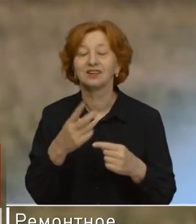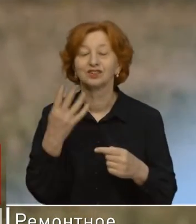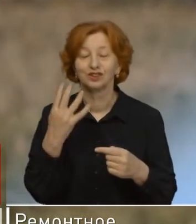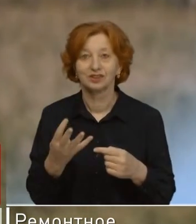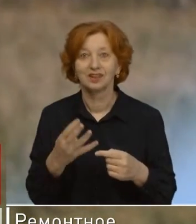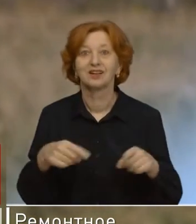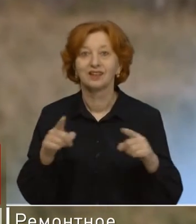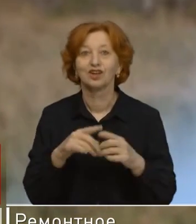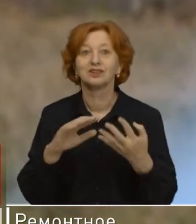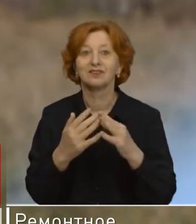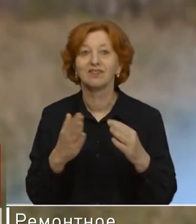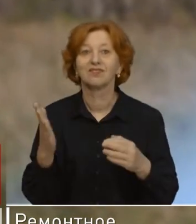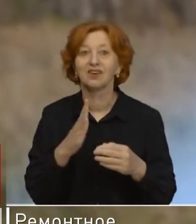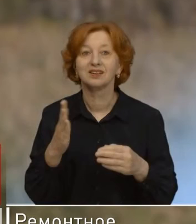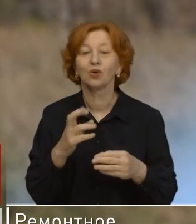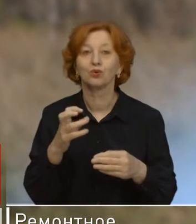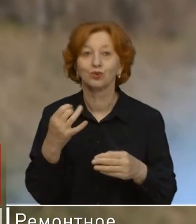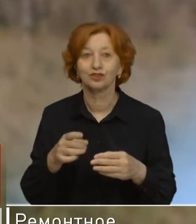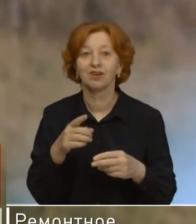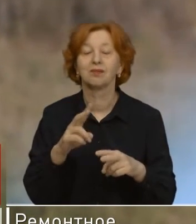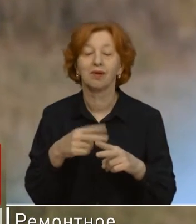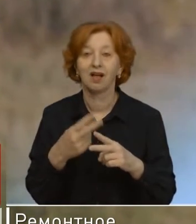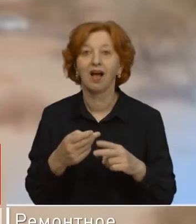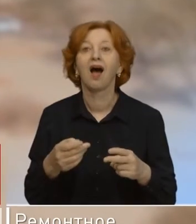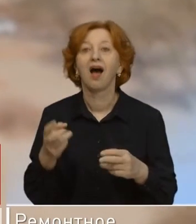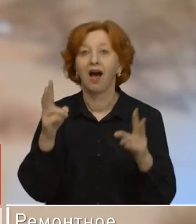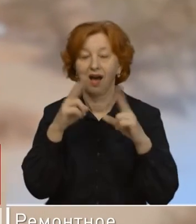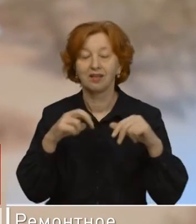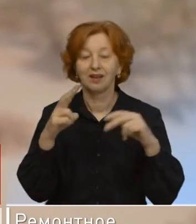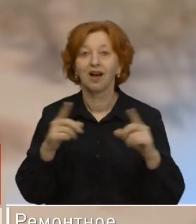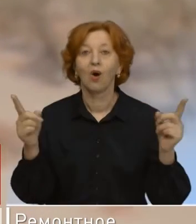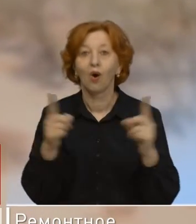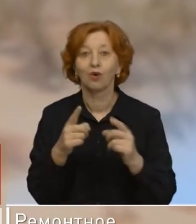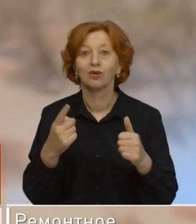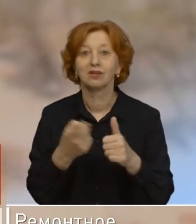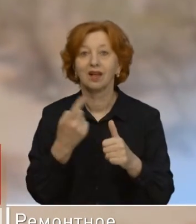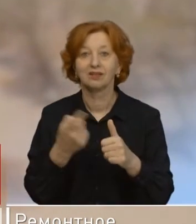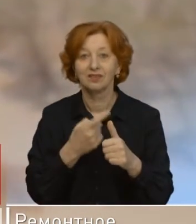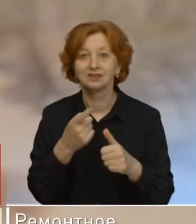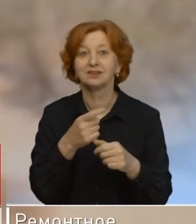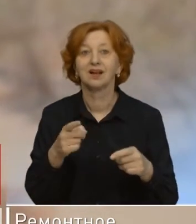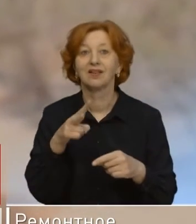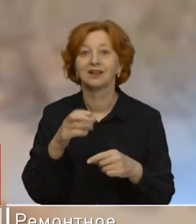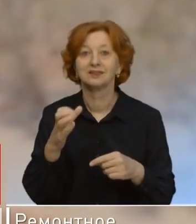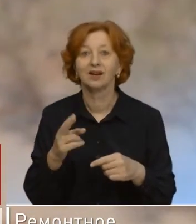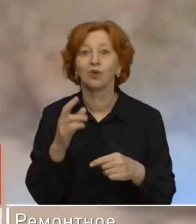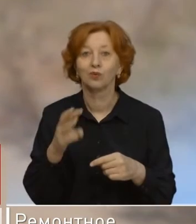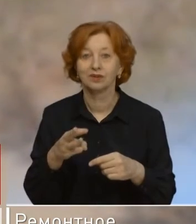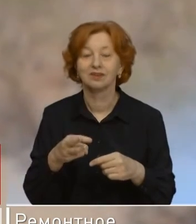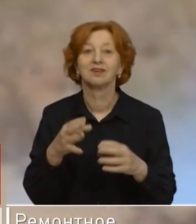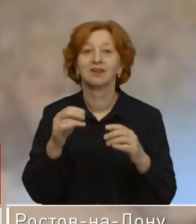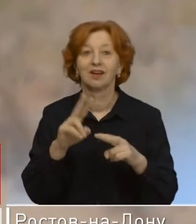а также станица Верхнекундрючинская. По данным аналитиков, наиболее короткие названия у поселков ГОК, ЛЗС и хутора